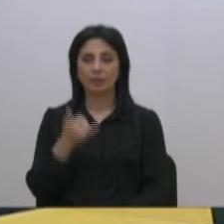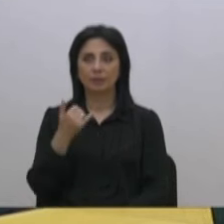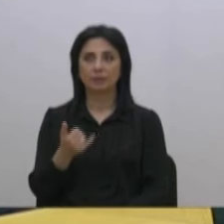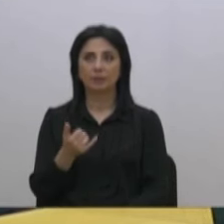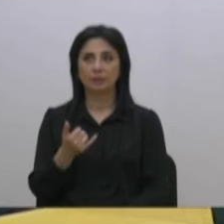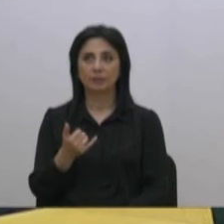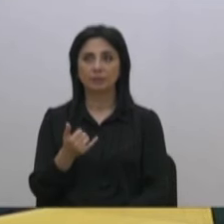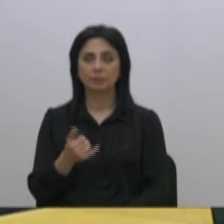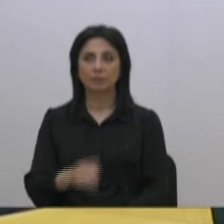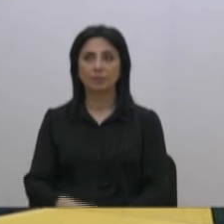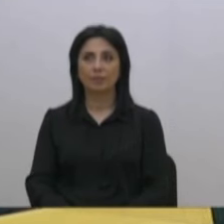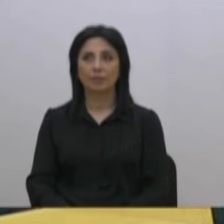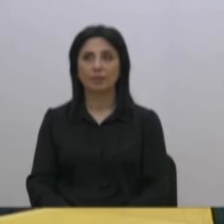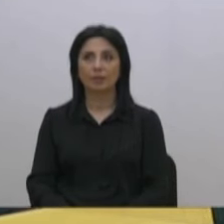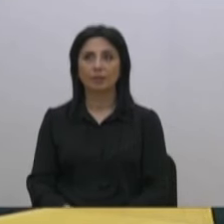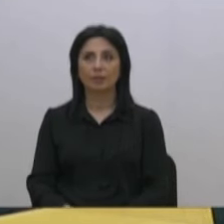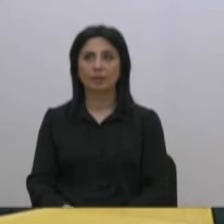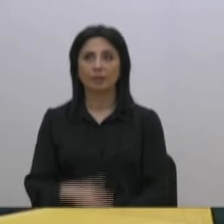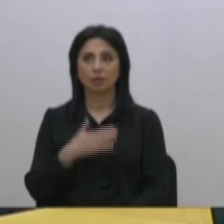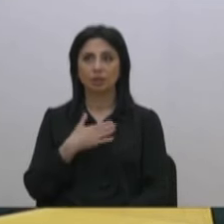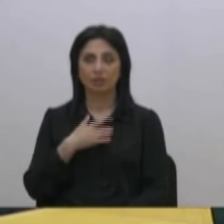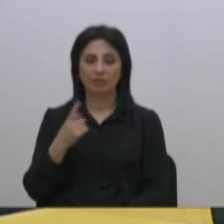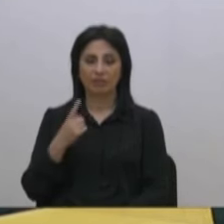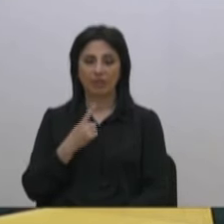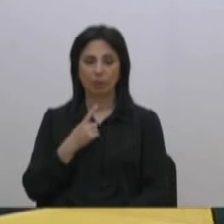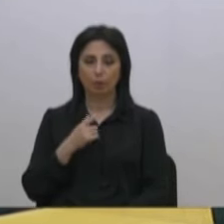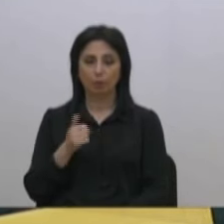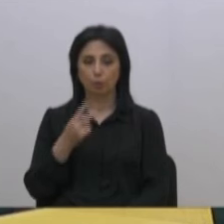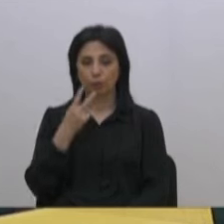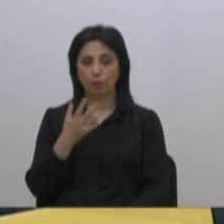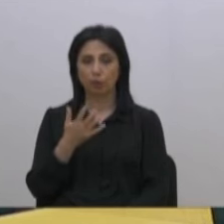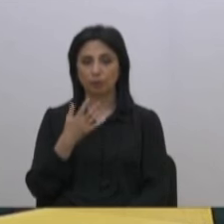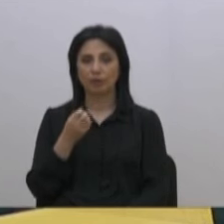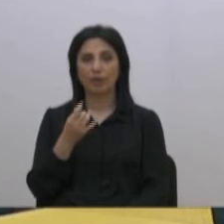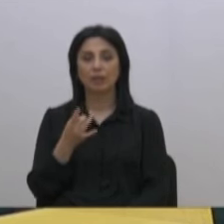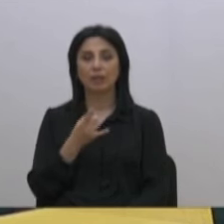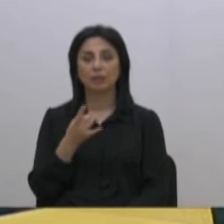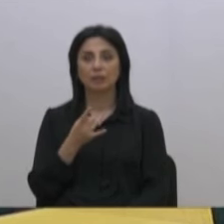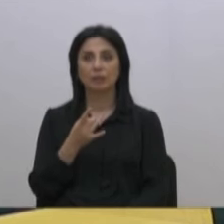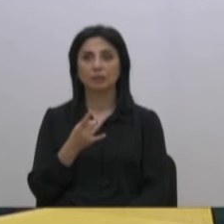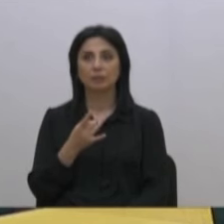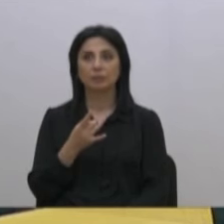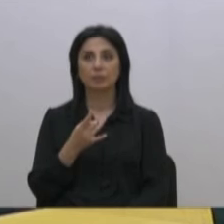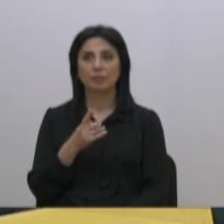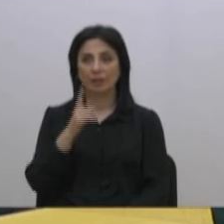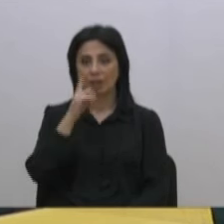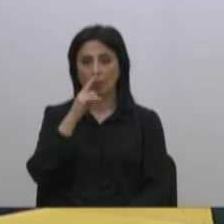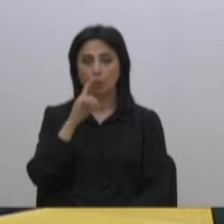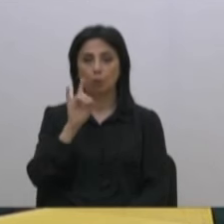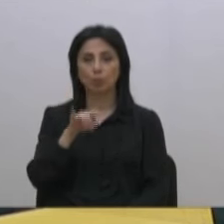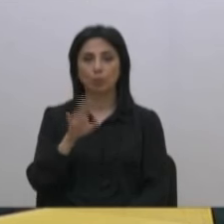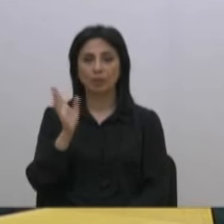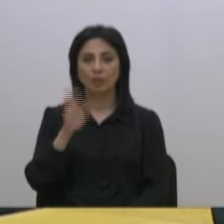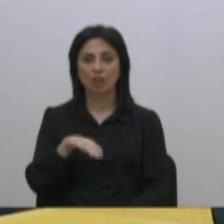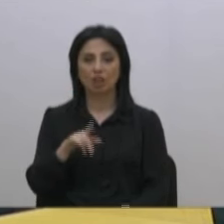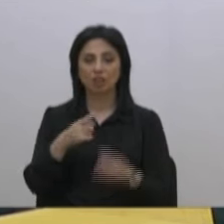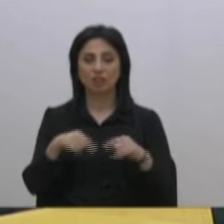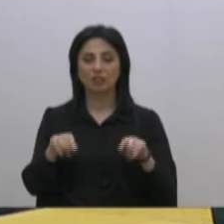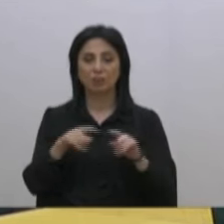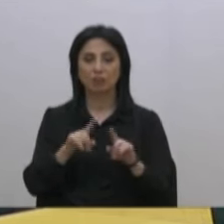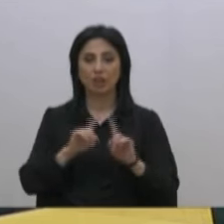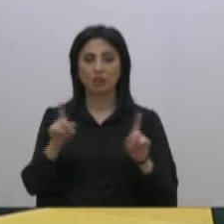დღეს ჩვენ ველოდით და როგორც ჩანს კიდევ ერთხელ მოტყუებული დარჩა საზოგადოება,